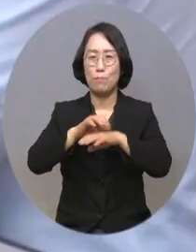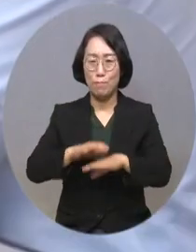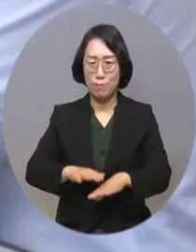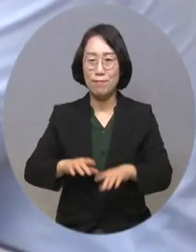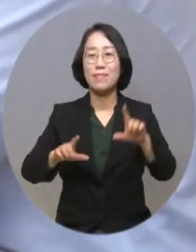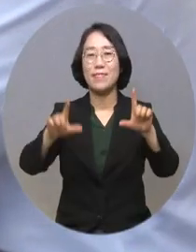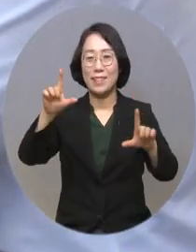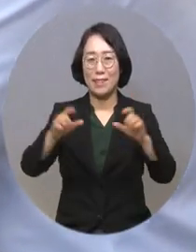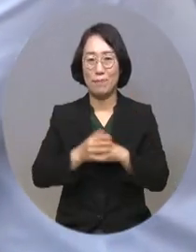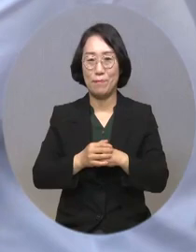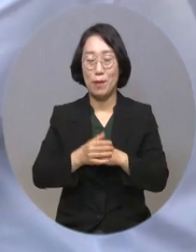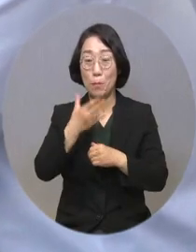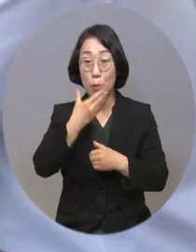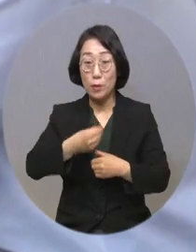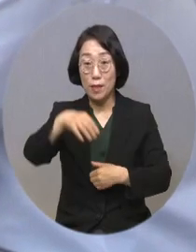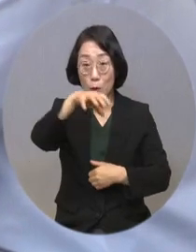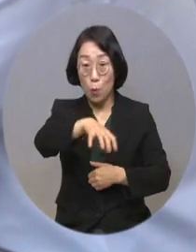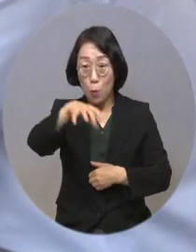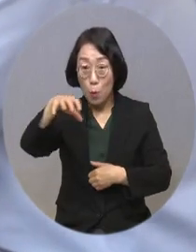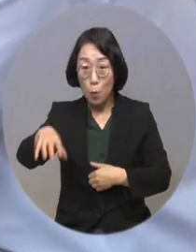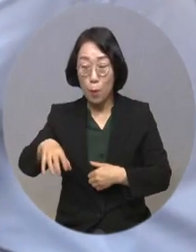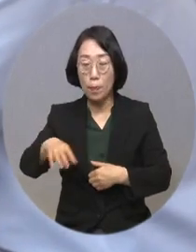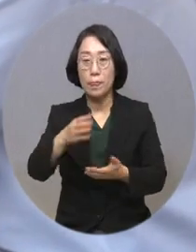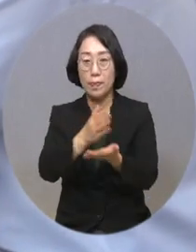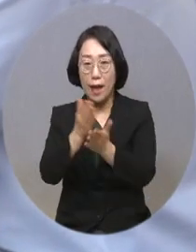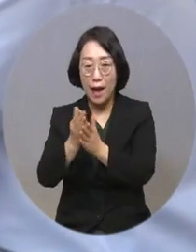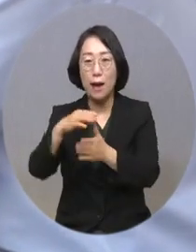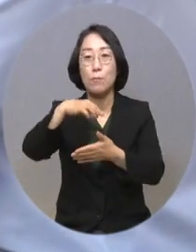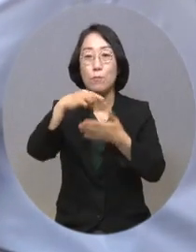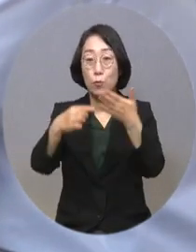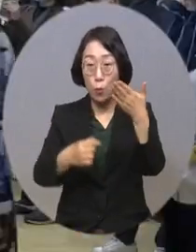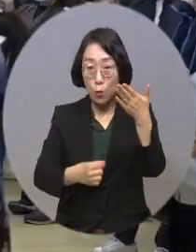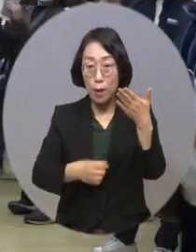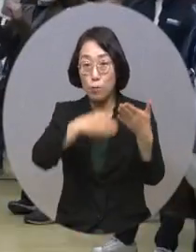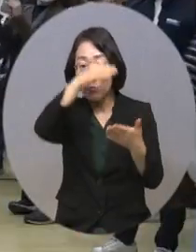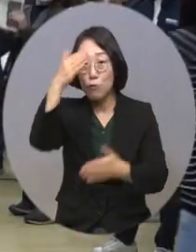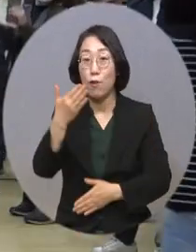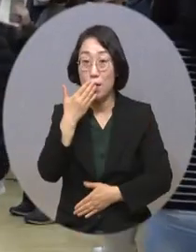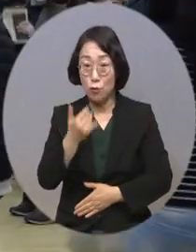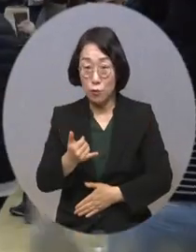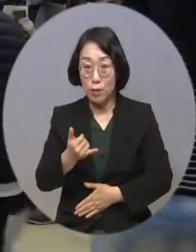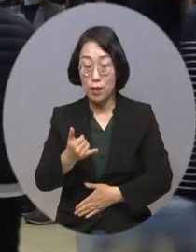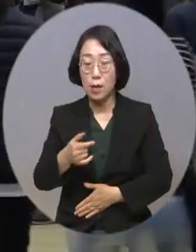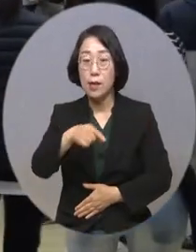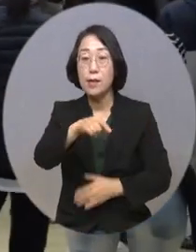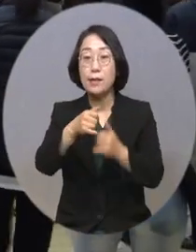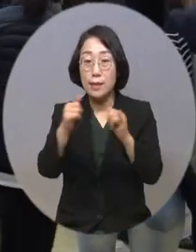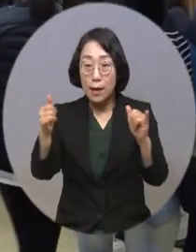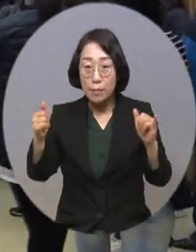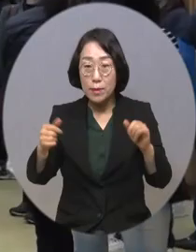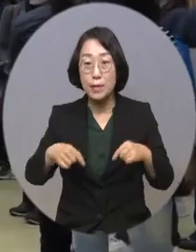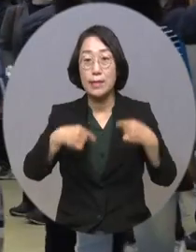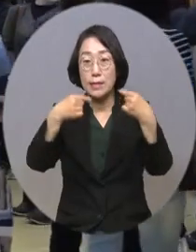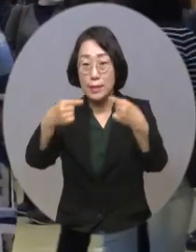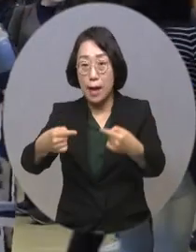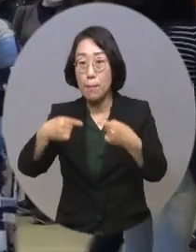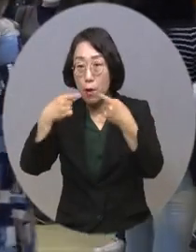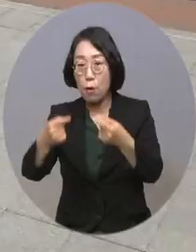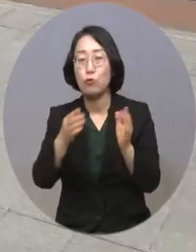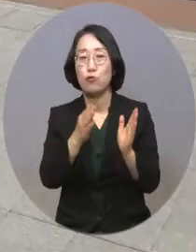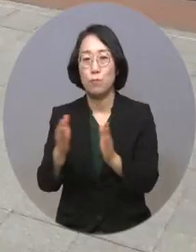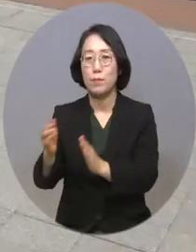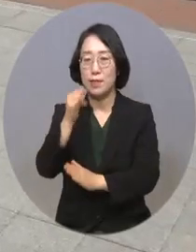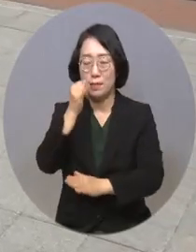듯합니다. 복지관 구석구석 다양한 프로그램과 볼거리로 지역 주민들이 함께 참여할 수 있도록